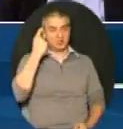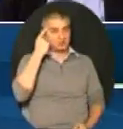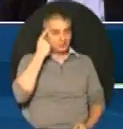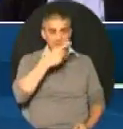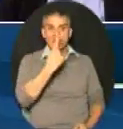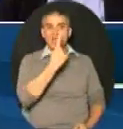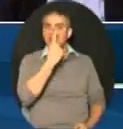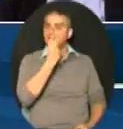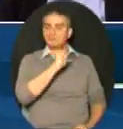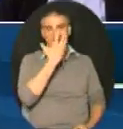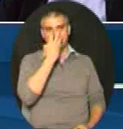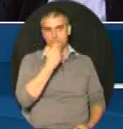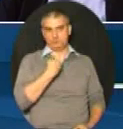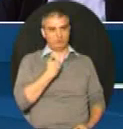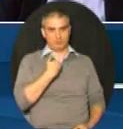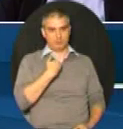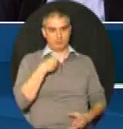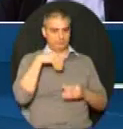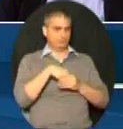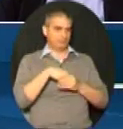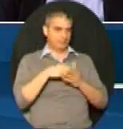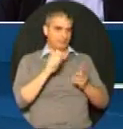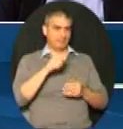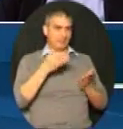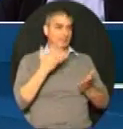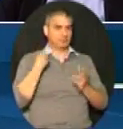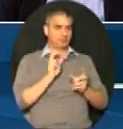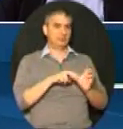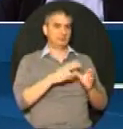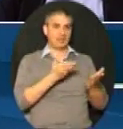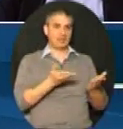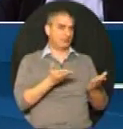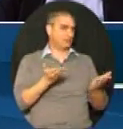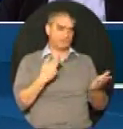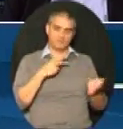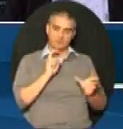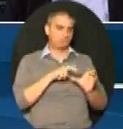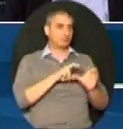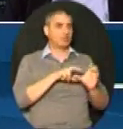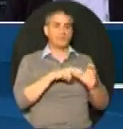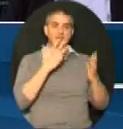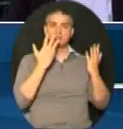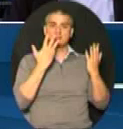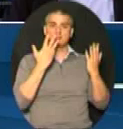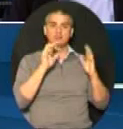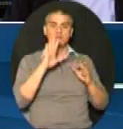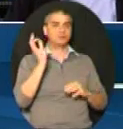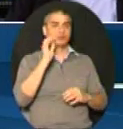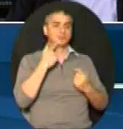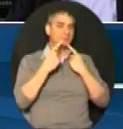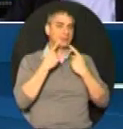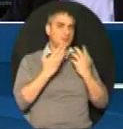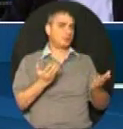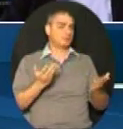שזה אחד האירועים העצובים שאני לפחות נוטלת בו חלק בכנסת מאז שהצטרפתי אליה. אני משתתפת ב-95%